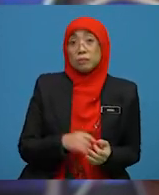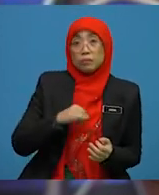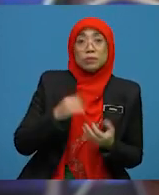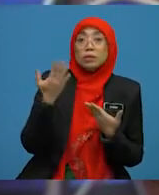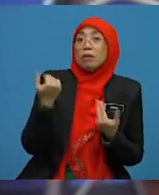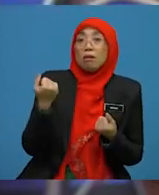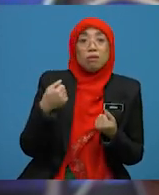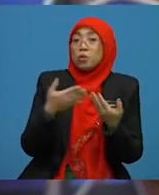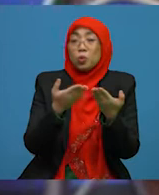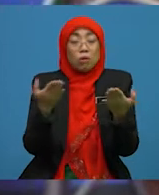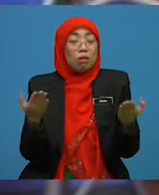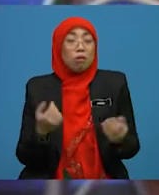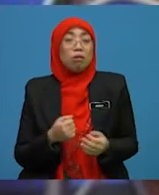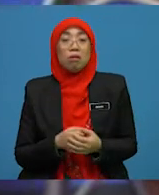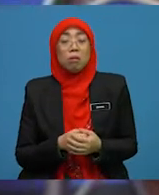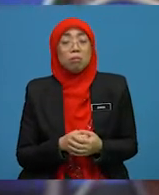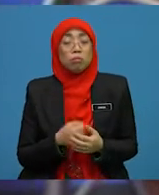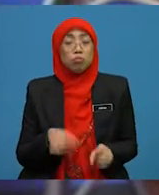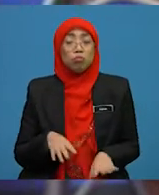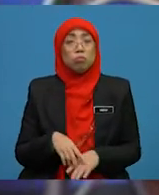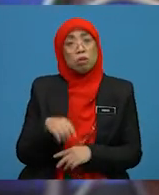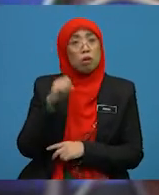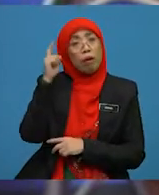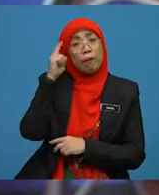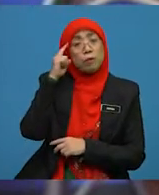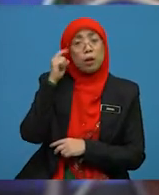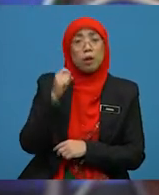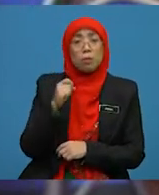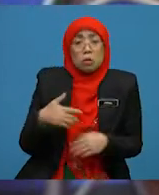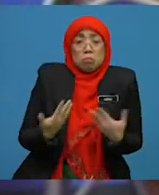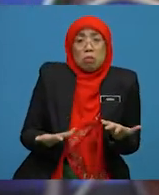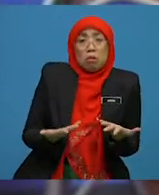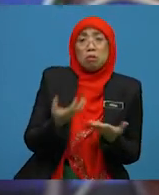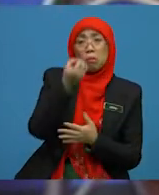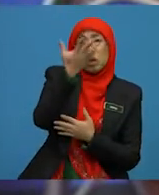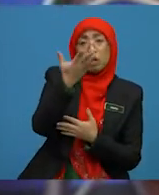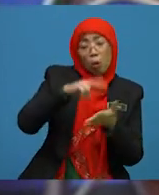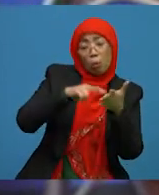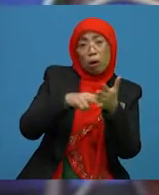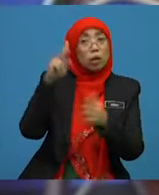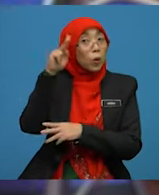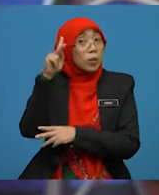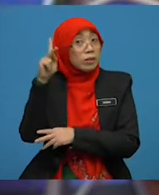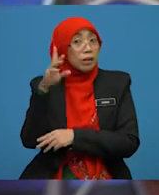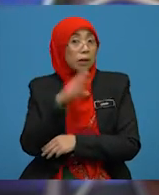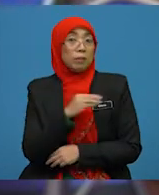harap para pelajar juga telah dapat menjelaskan konsep semantik dengan tepat.